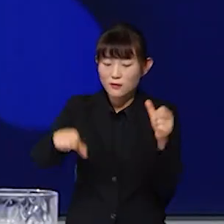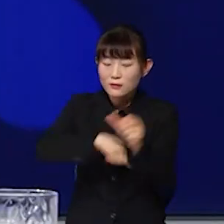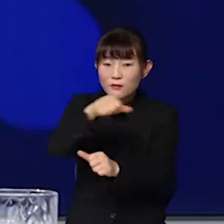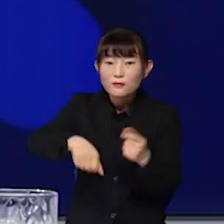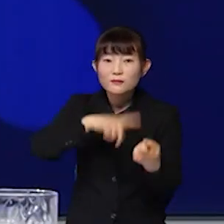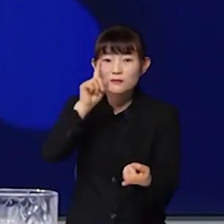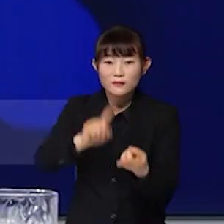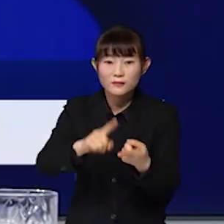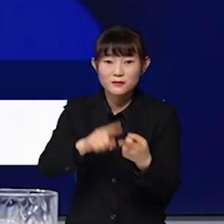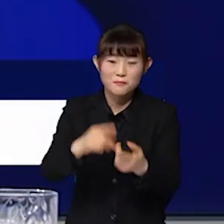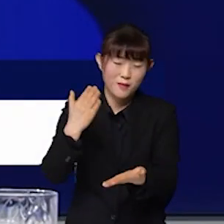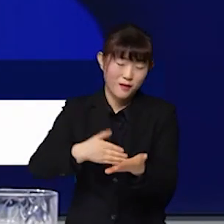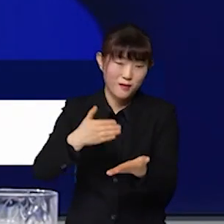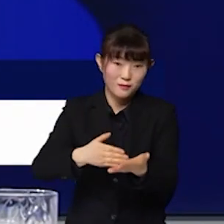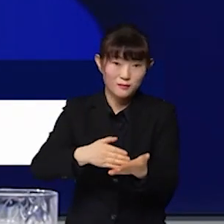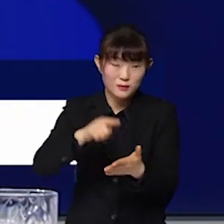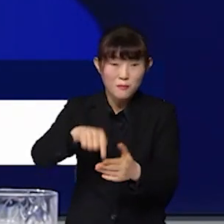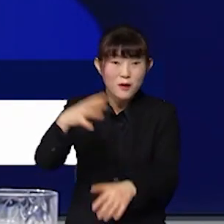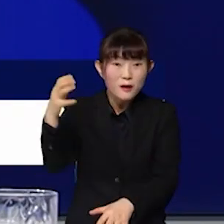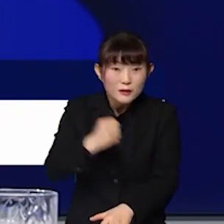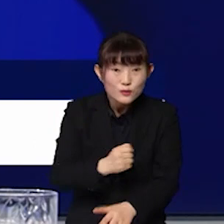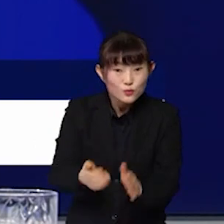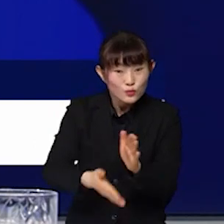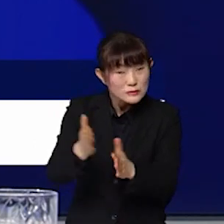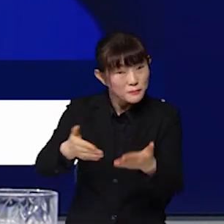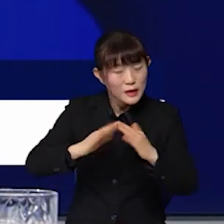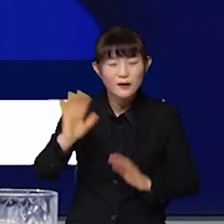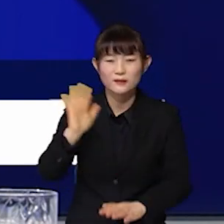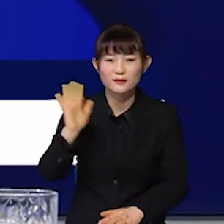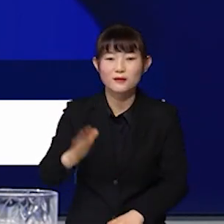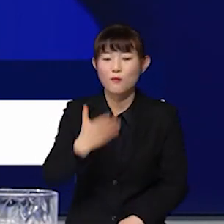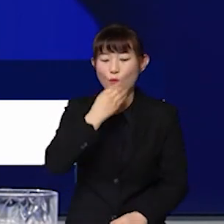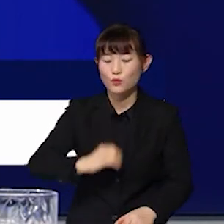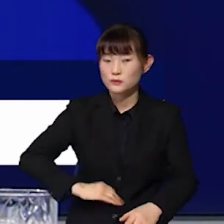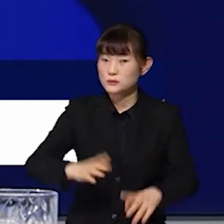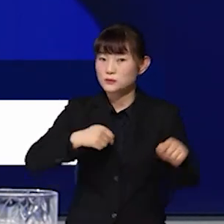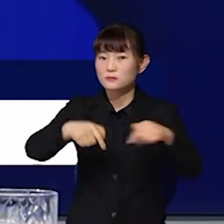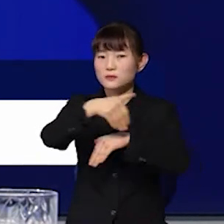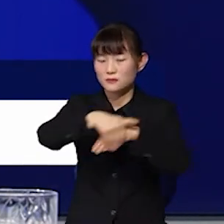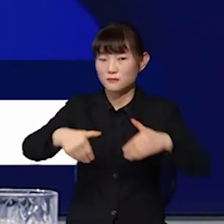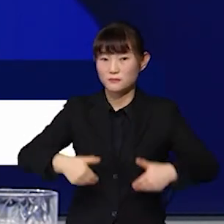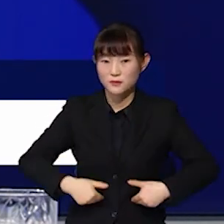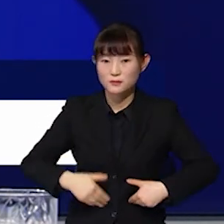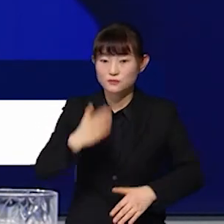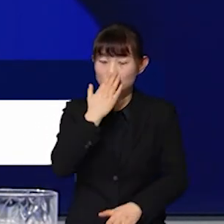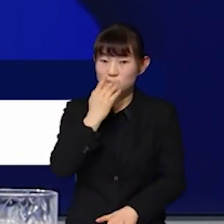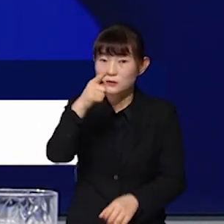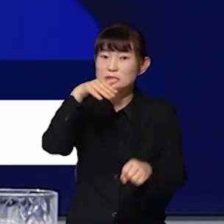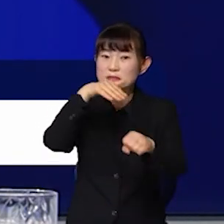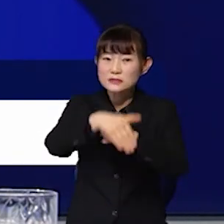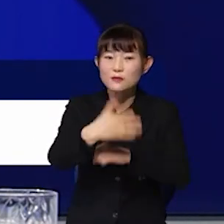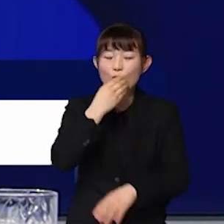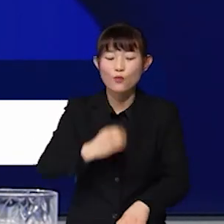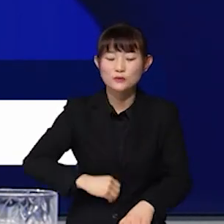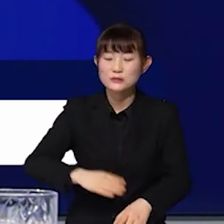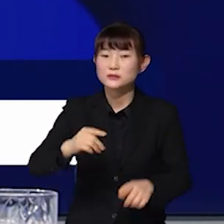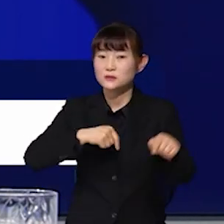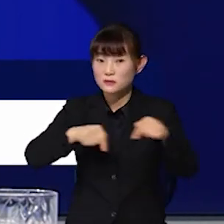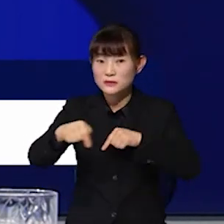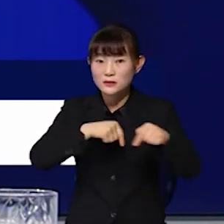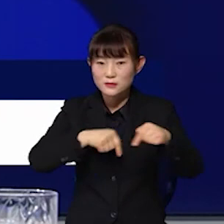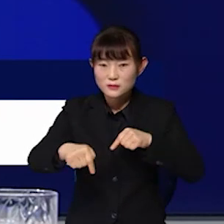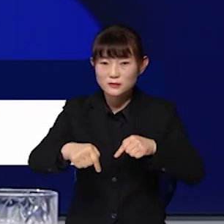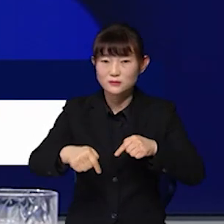환경에 대한 얘기를 했더니 이것만 가지고 도시가 될 수는 없는 거죠 복지정책도 순천향의 복지정책을